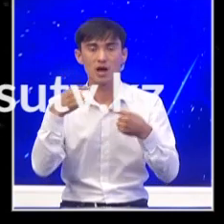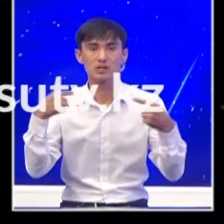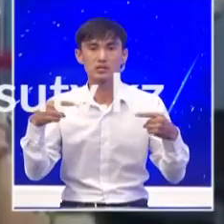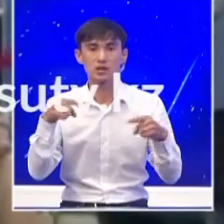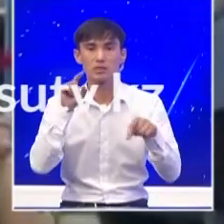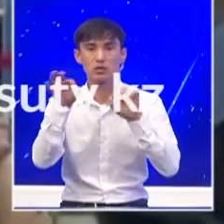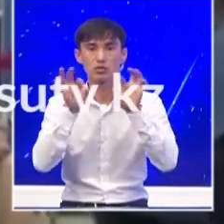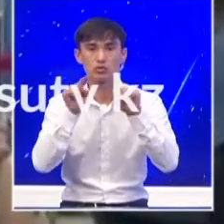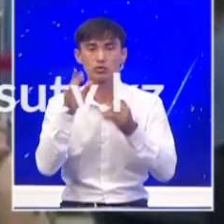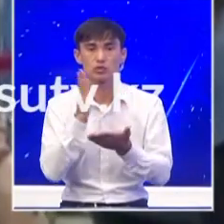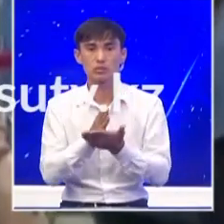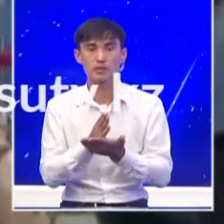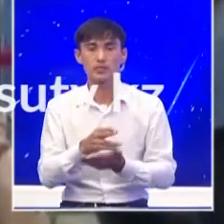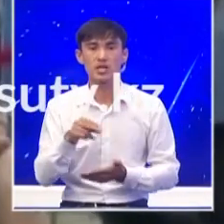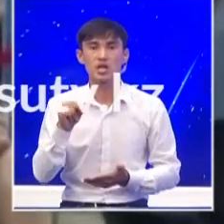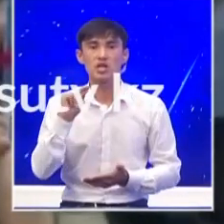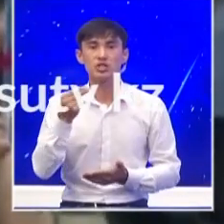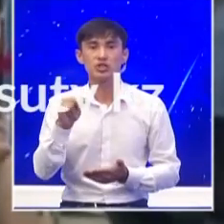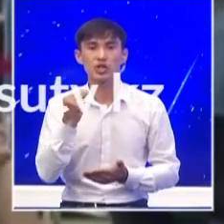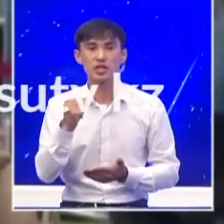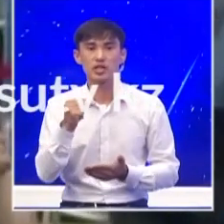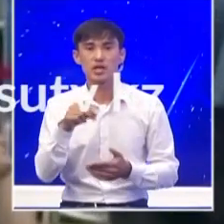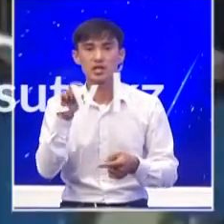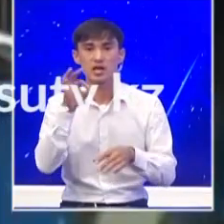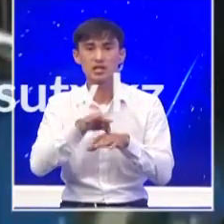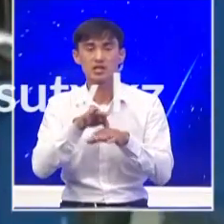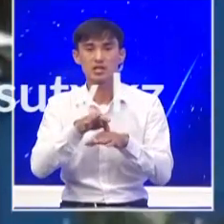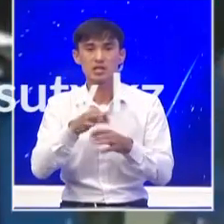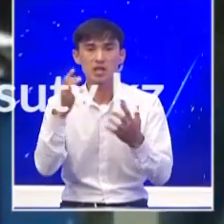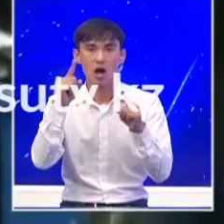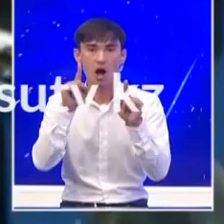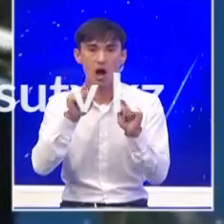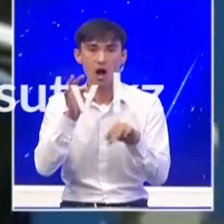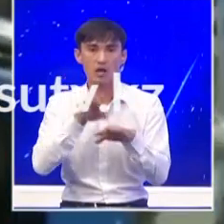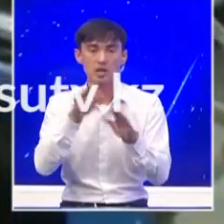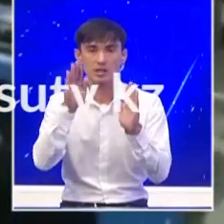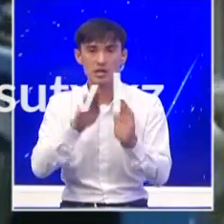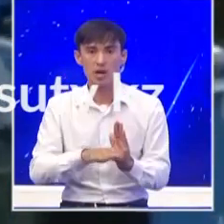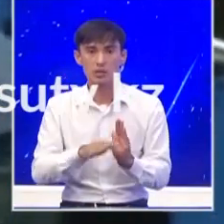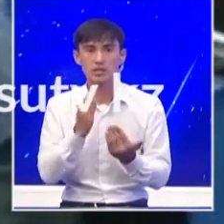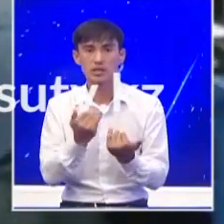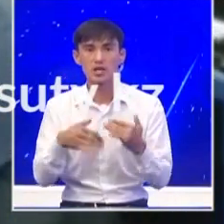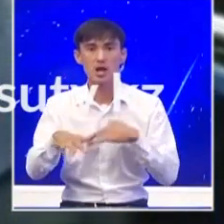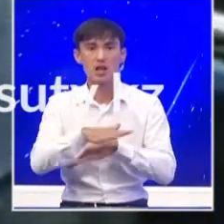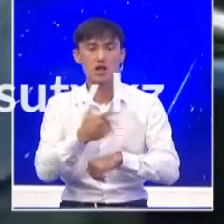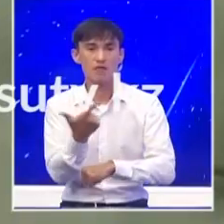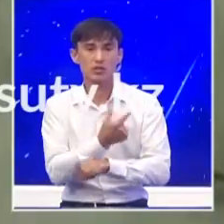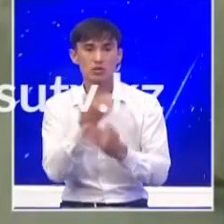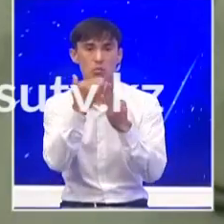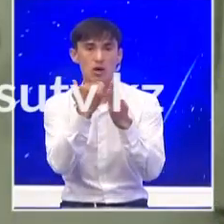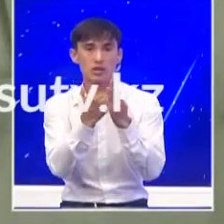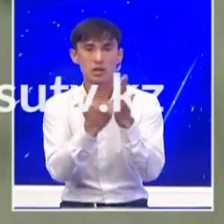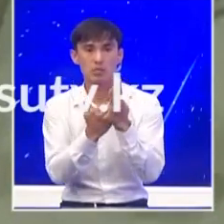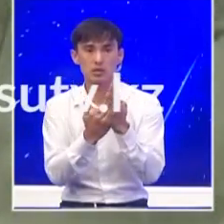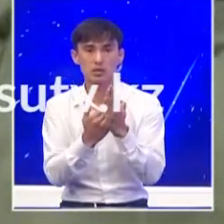көрсетілген. Чехияда індеттің беті қайтып, науқастар саны азая бастады. Енді елде баспанасыздарды вакцинациялау бағдарламасы